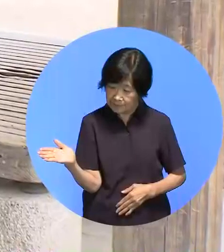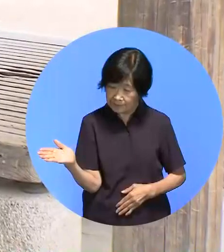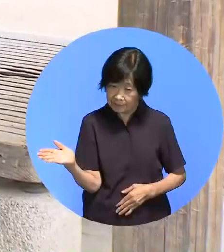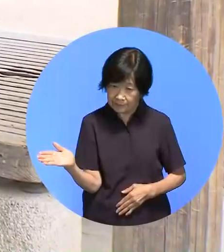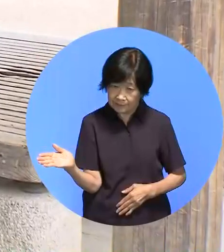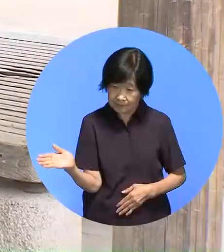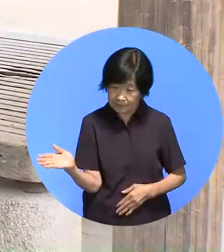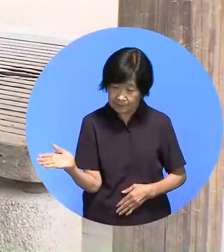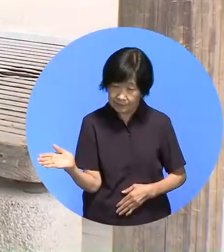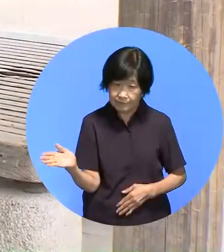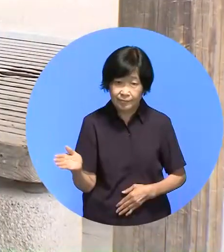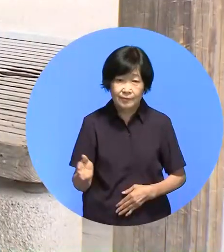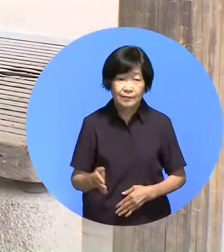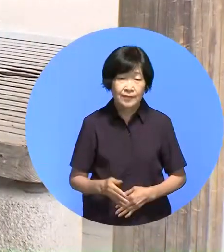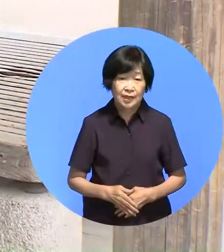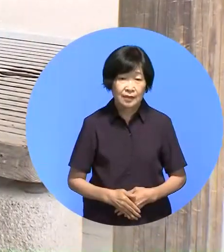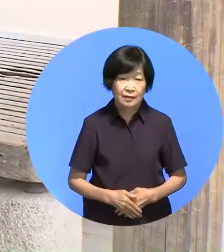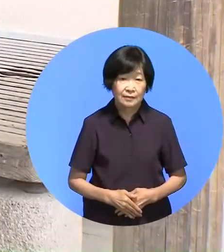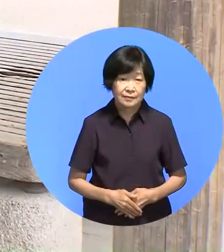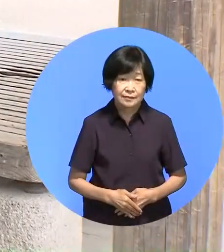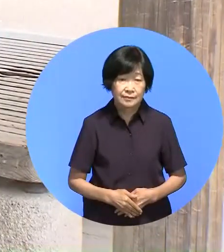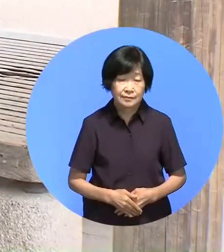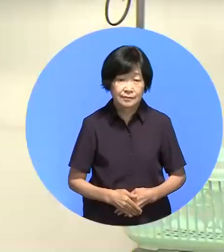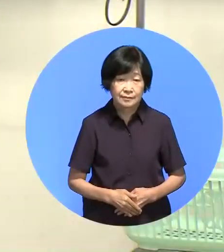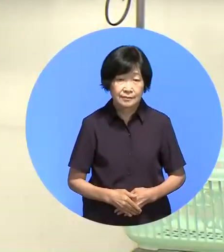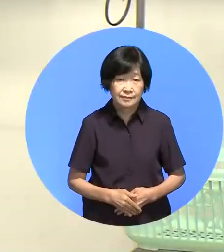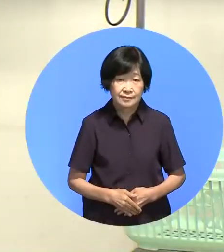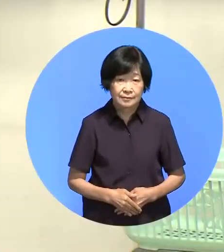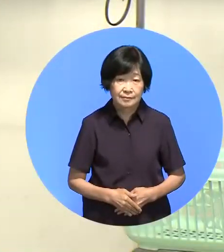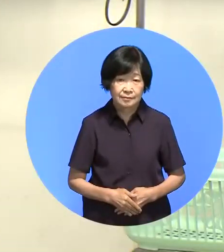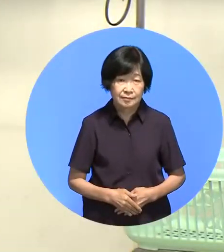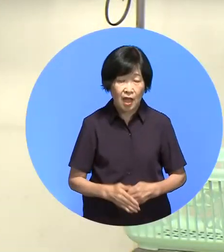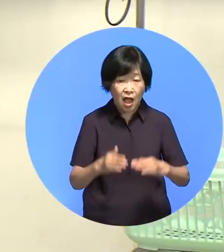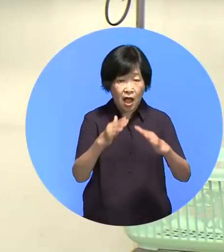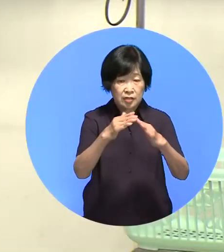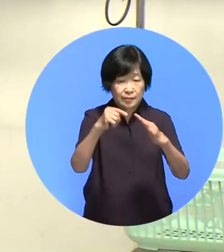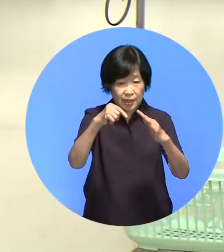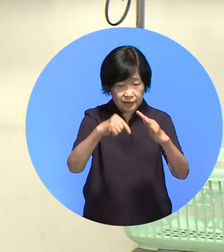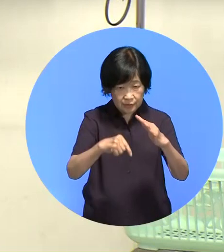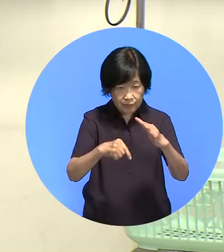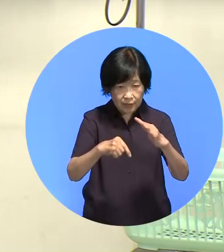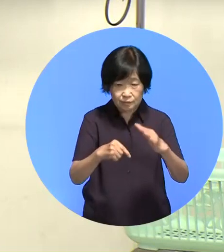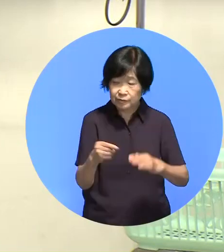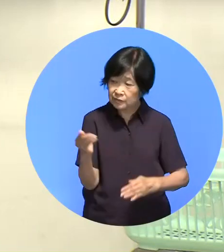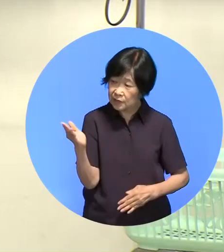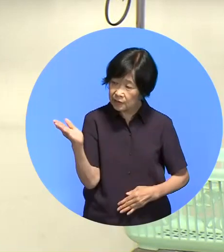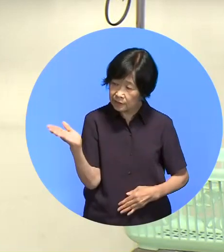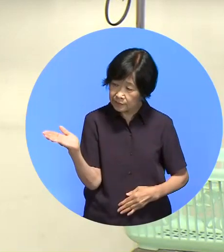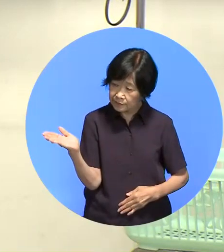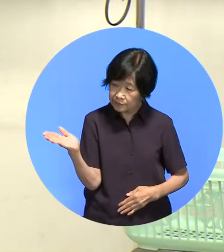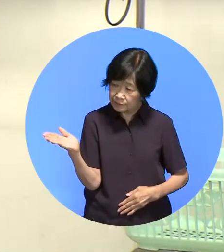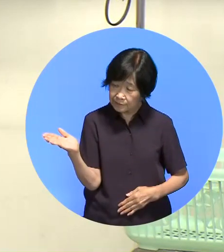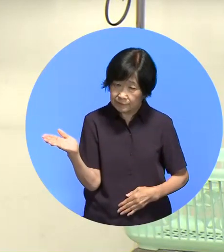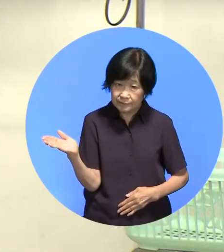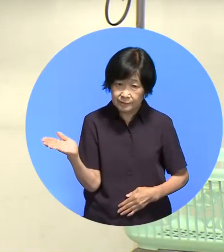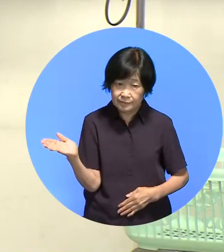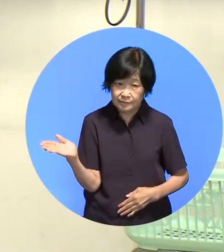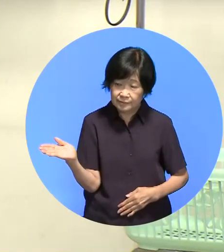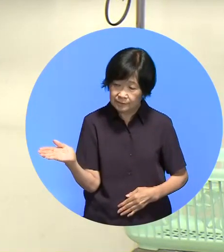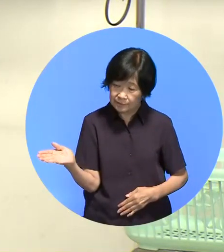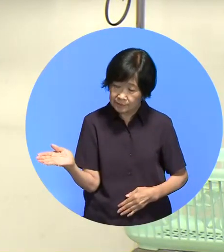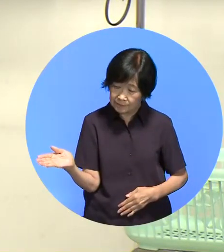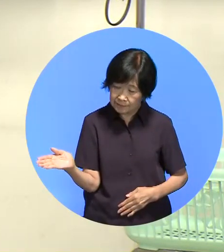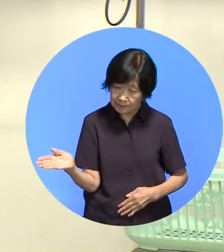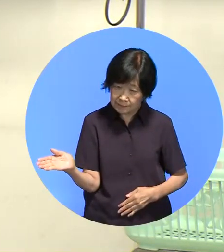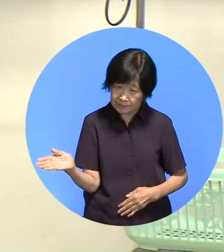を利用することなどがあります。住まいの工夫としては、すだれやカーテンなどを利用して日差